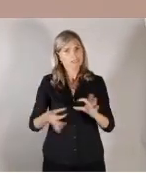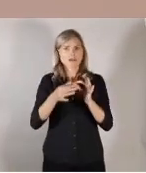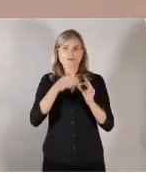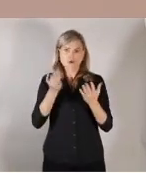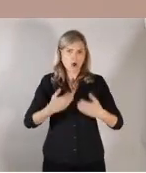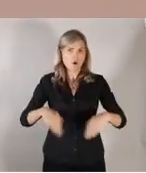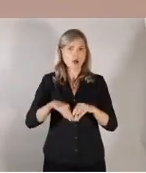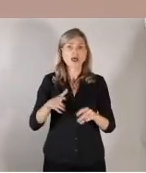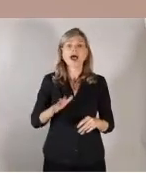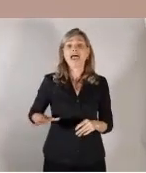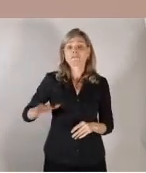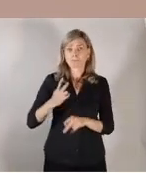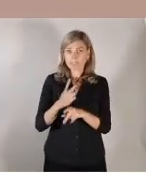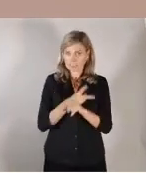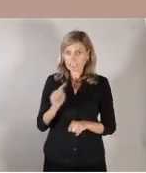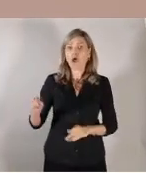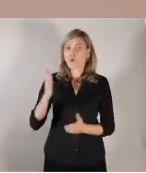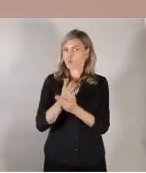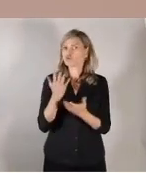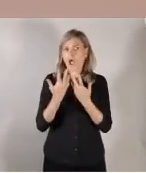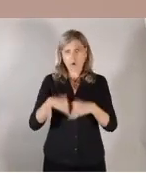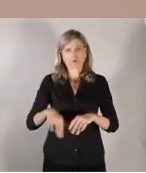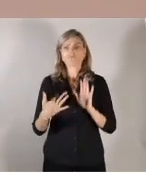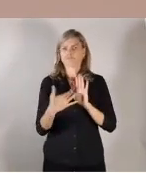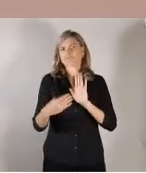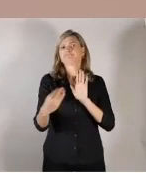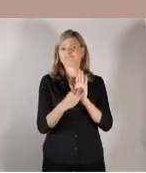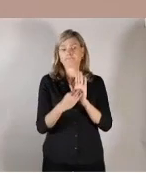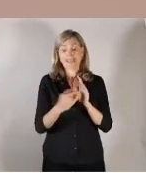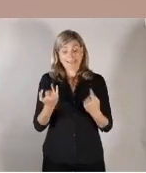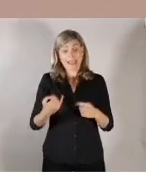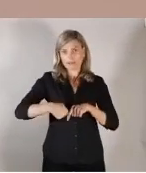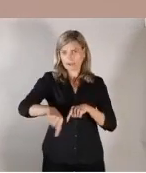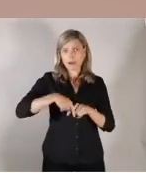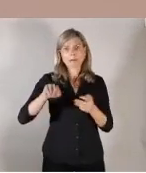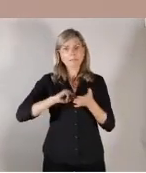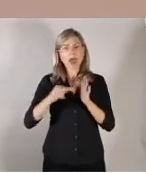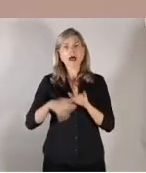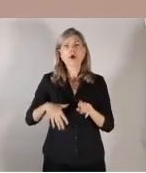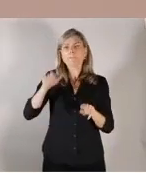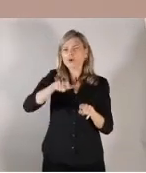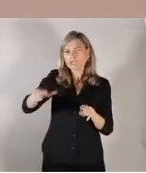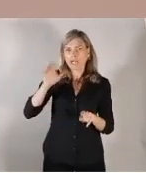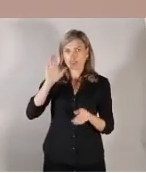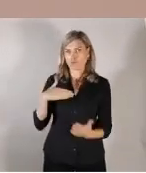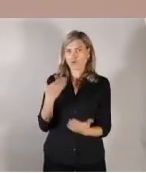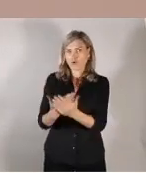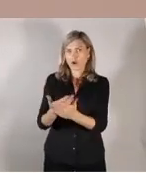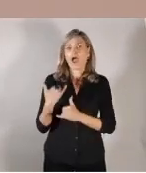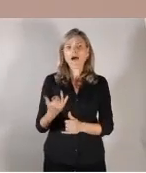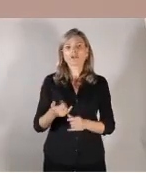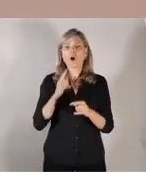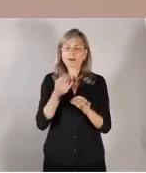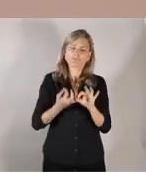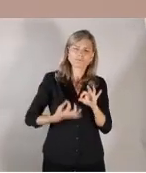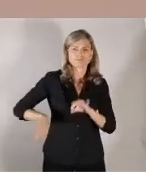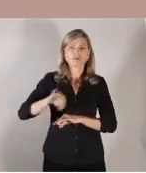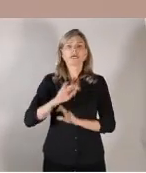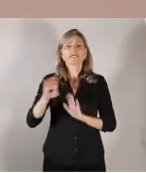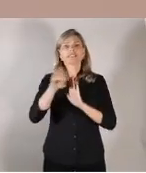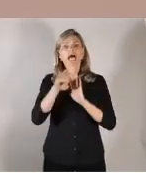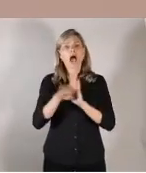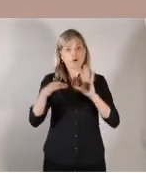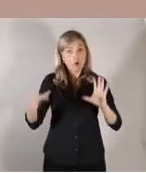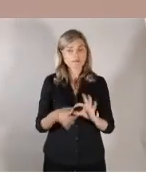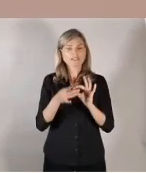která je v okolních evropských státech už standardem. V nejbližších dnech předložím našim poslancům komplexní ústavní zákon o ochrany